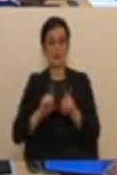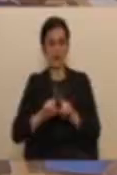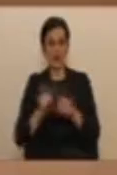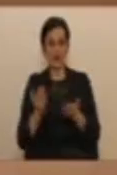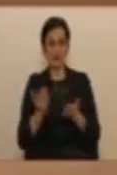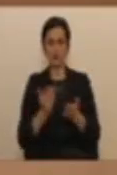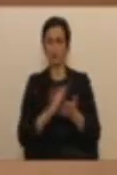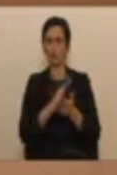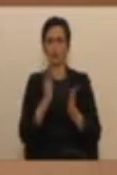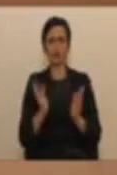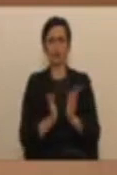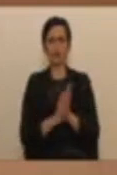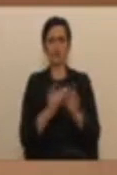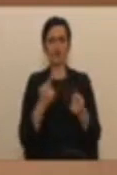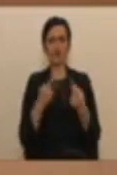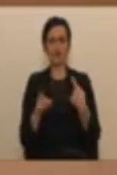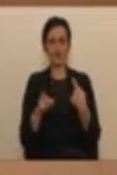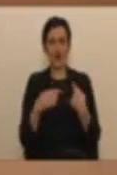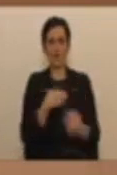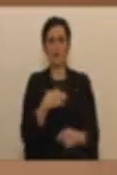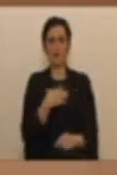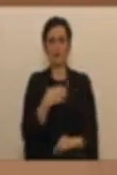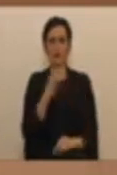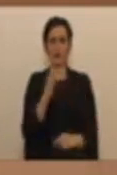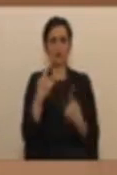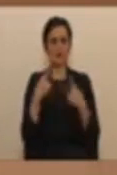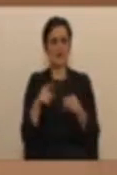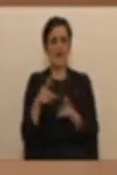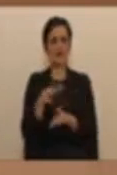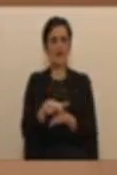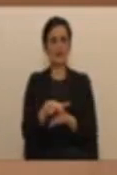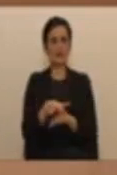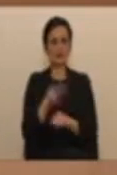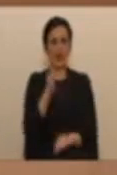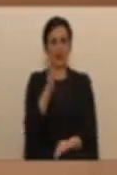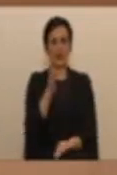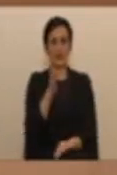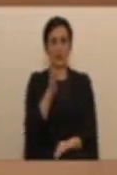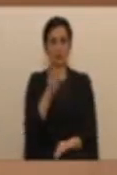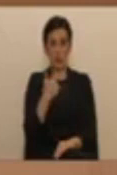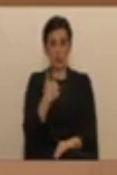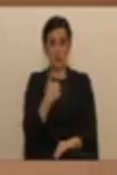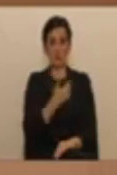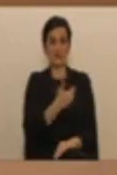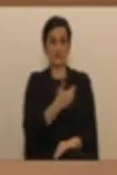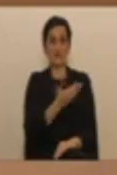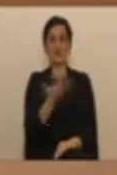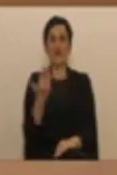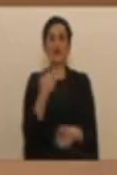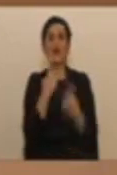სულ სხვა მნიშვნელობა ექნებოდა, სულ სხვა დატვირთვა ექნებოდა. მეც მინდა თქვენ